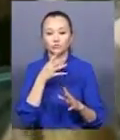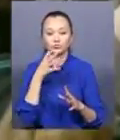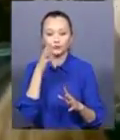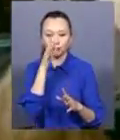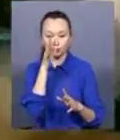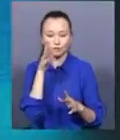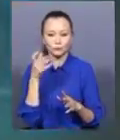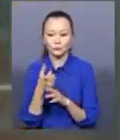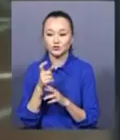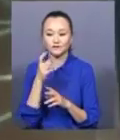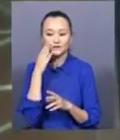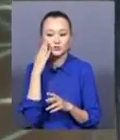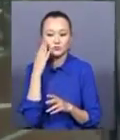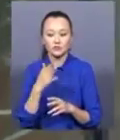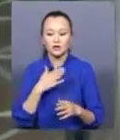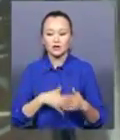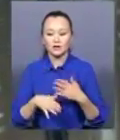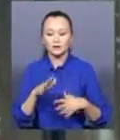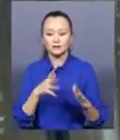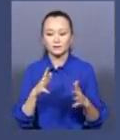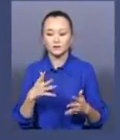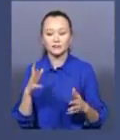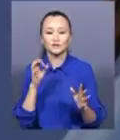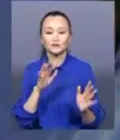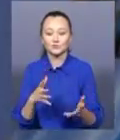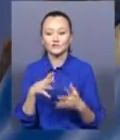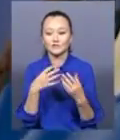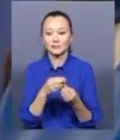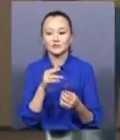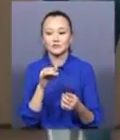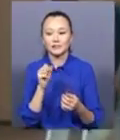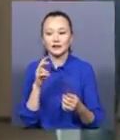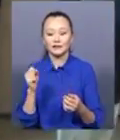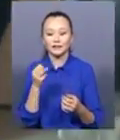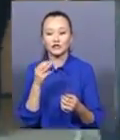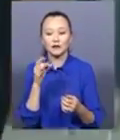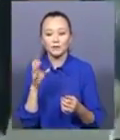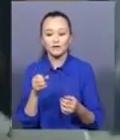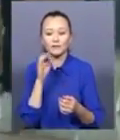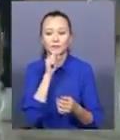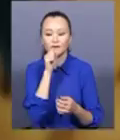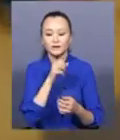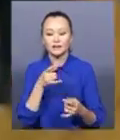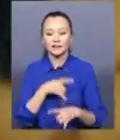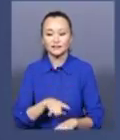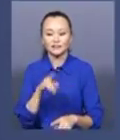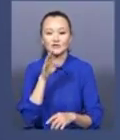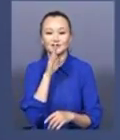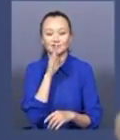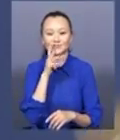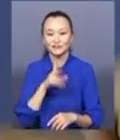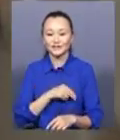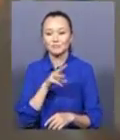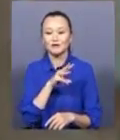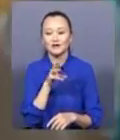искрометному юмору. Радостное событие произошло в семье Дианы Шараповой. Певица родила дочь. По словам мужа